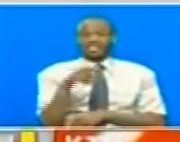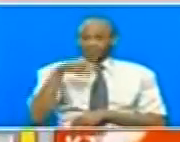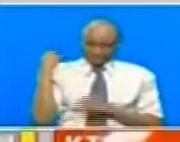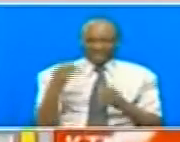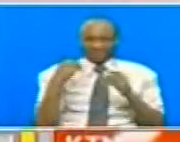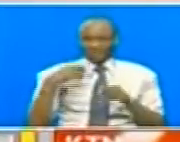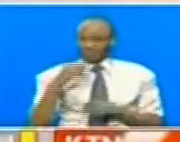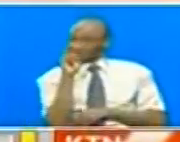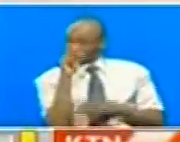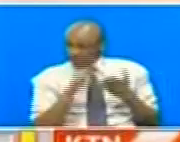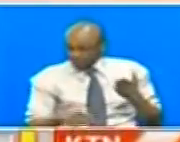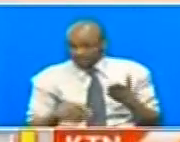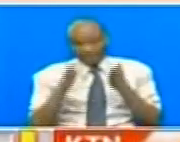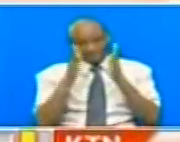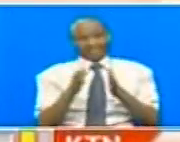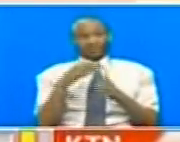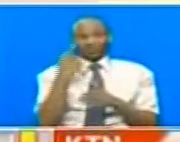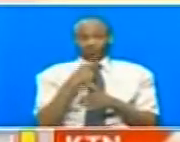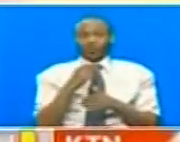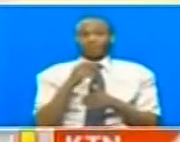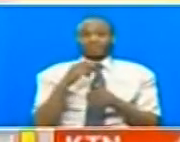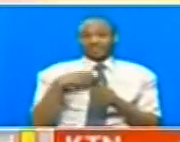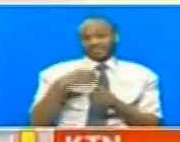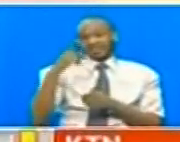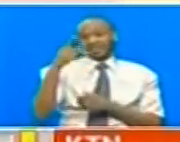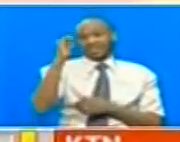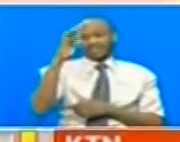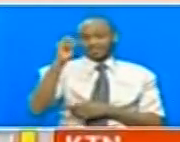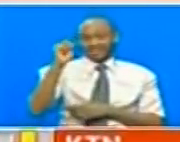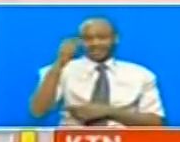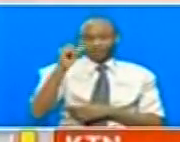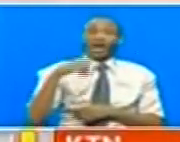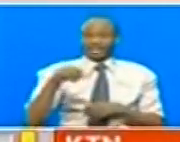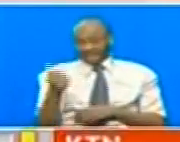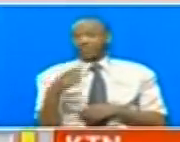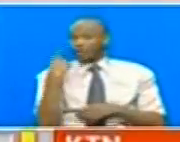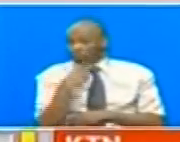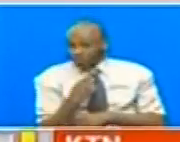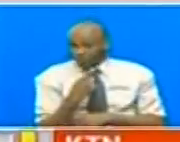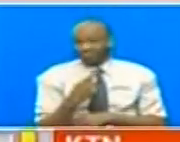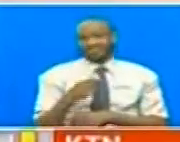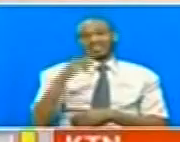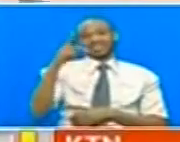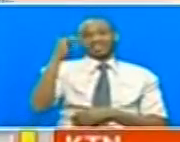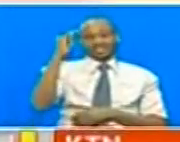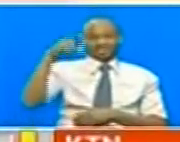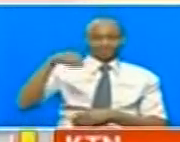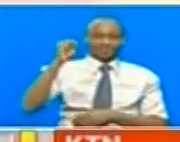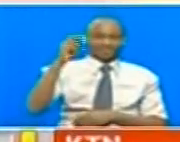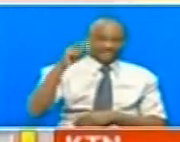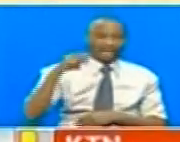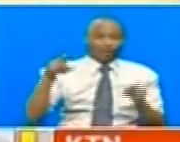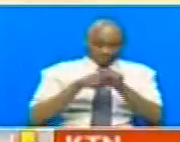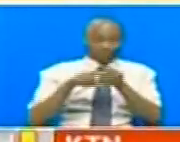macho mshikilizi wa rekodi ya mbio za marathon Dennis Kimeto na mshikilizi wa rekodi wa zamani Wilson Kipsang ambao